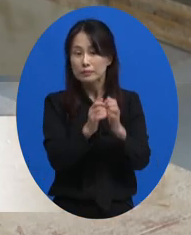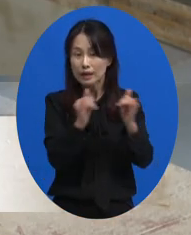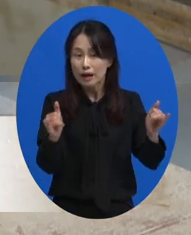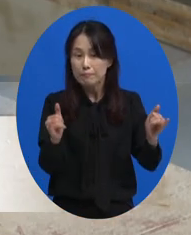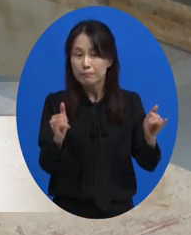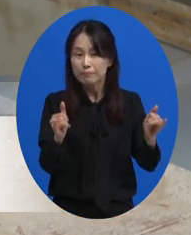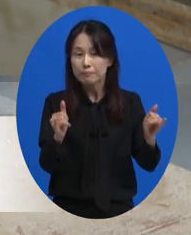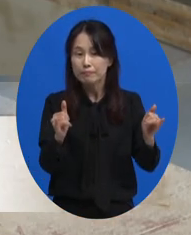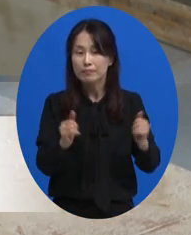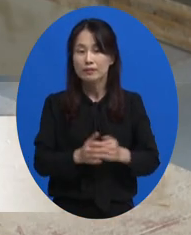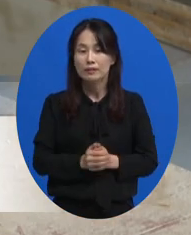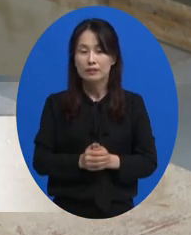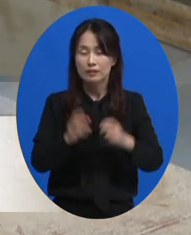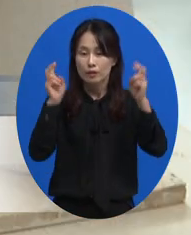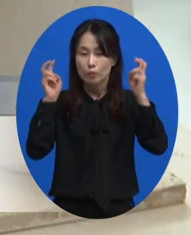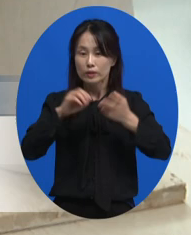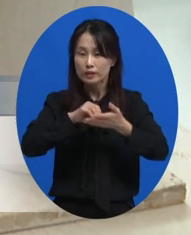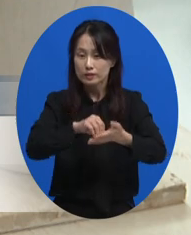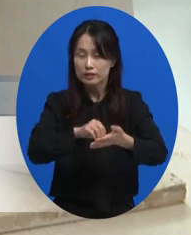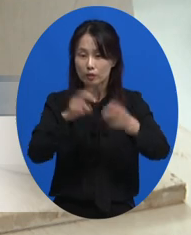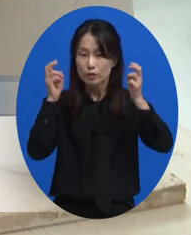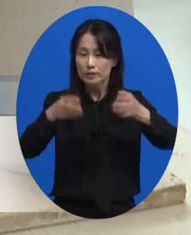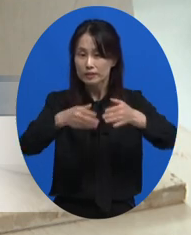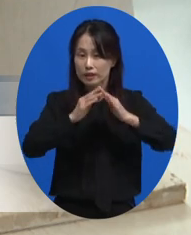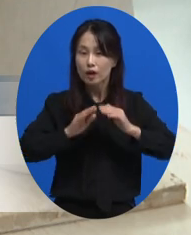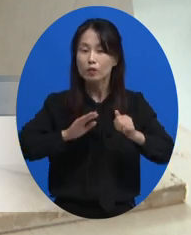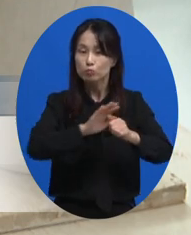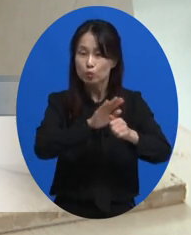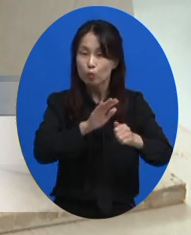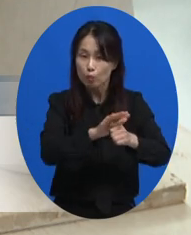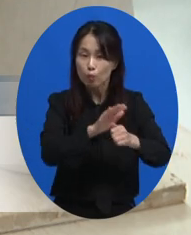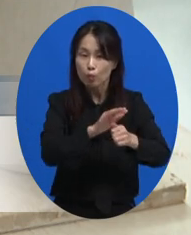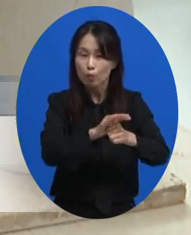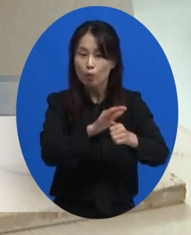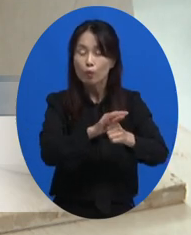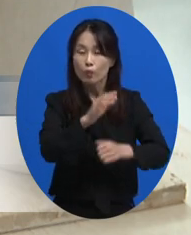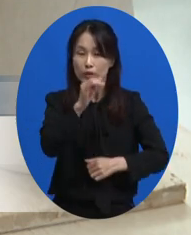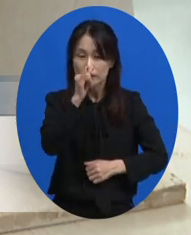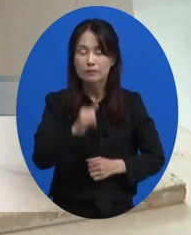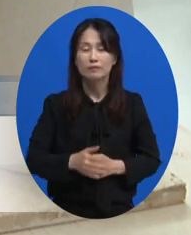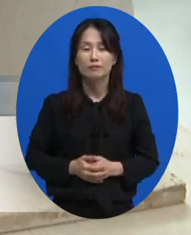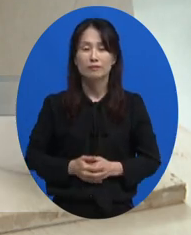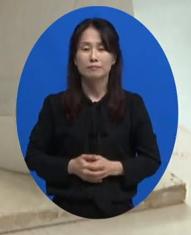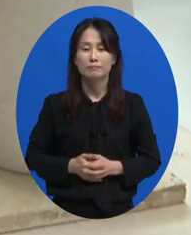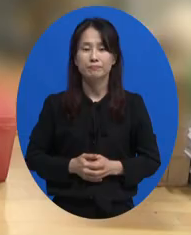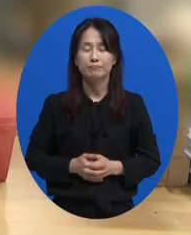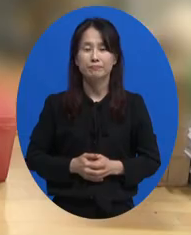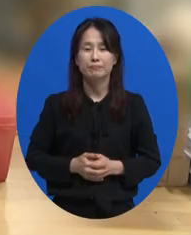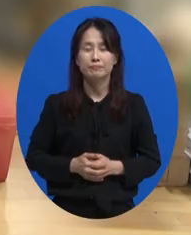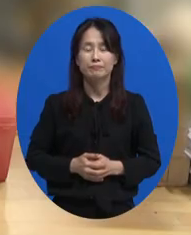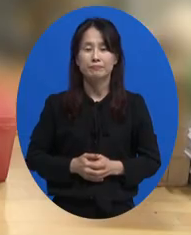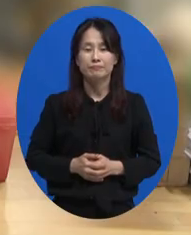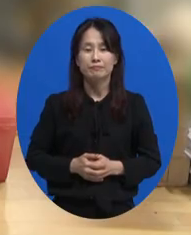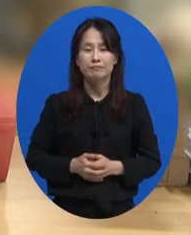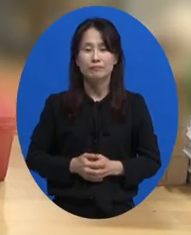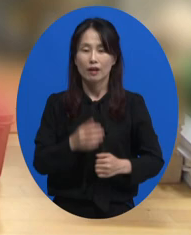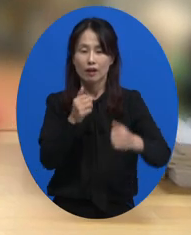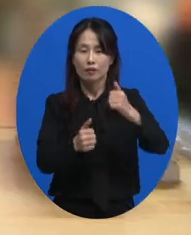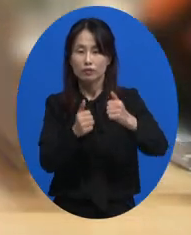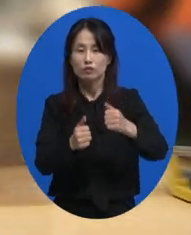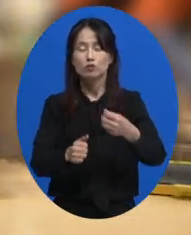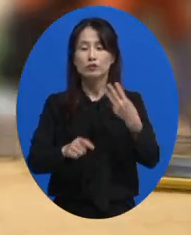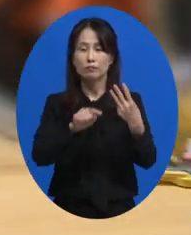5060 그 중장년 그 세대들이 그 취창업의 어떤 뭐 지원 이런 부분을 그 지원할 수 있도록 올 상반기